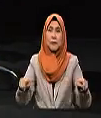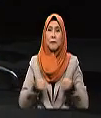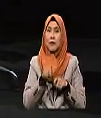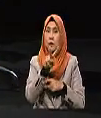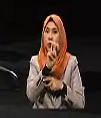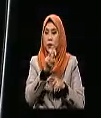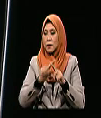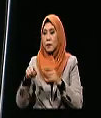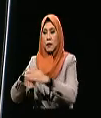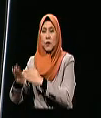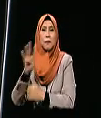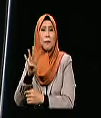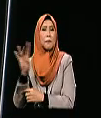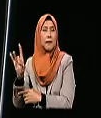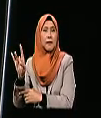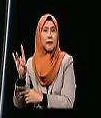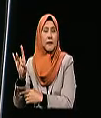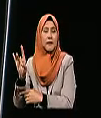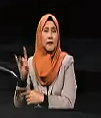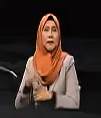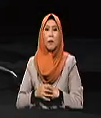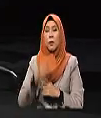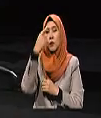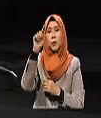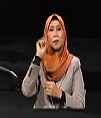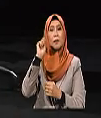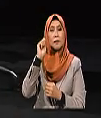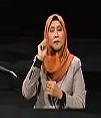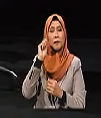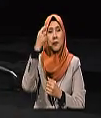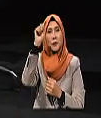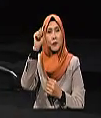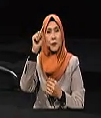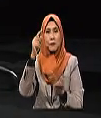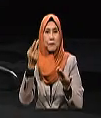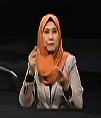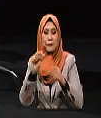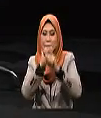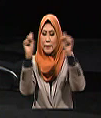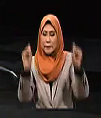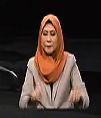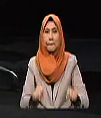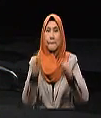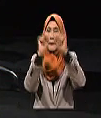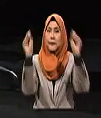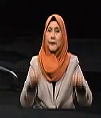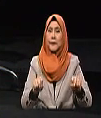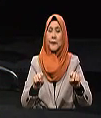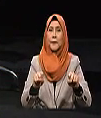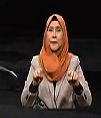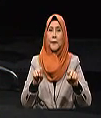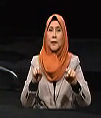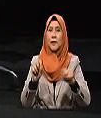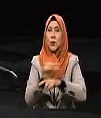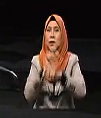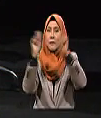yang masuk 48 sebagai contoh. Tak, yang untuk kad pengenalan tadi? Sistem pengenalan ni ialah, sistem dia pengenalan. Bukan sistem pengenalan, bukan kad pengenalan. Sistem pengenalan. Kita